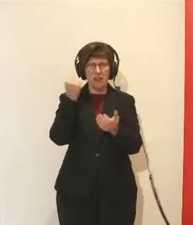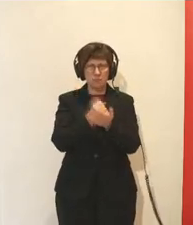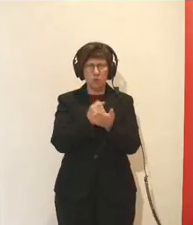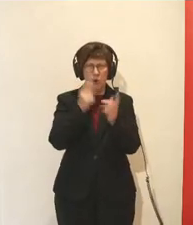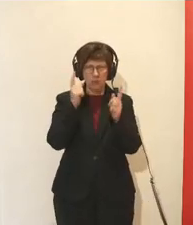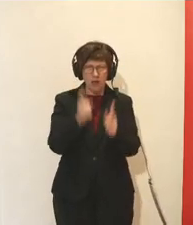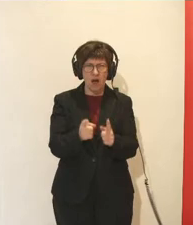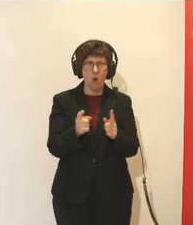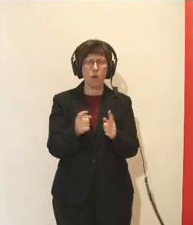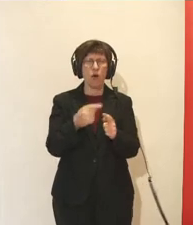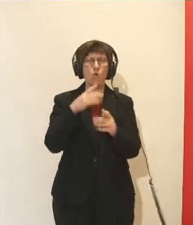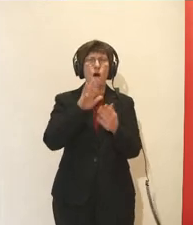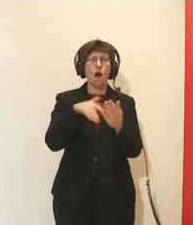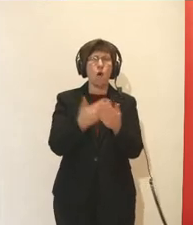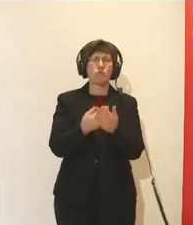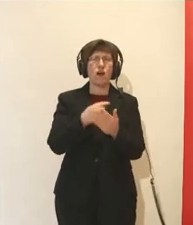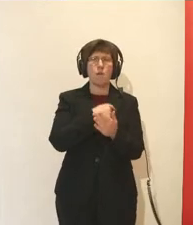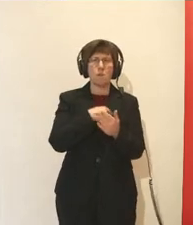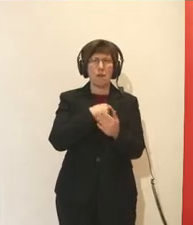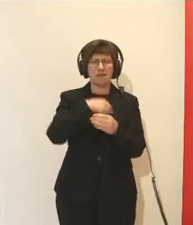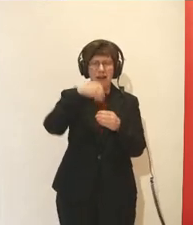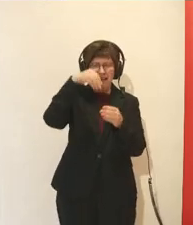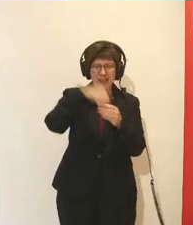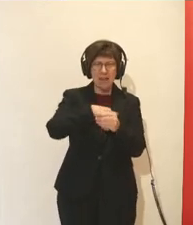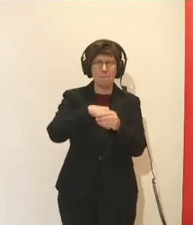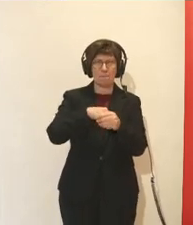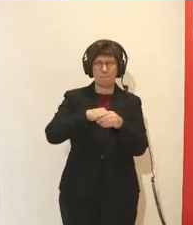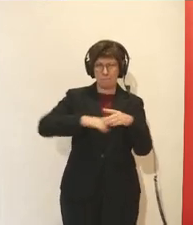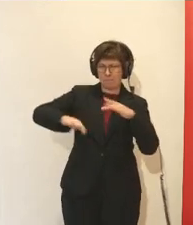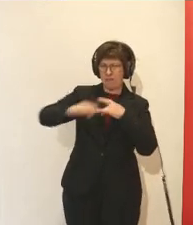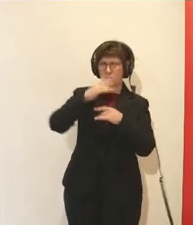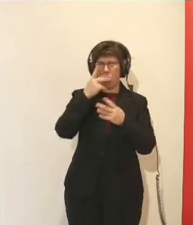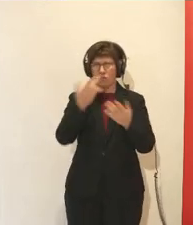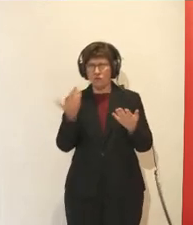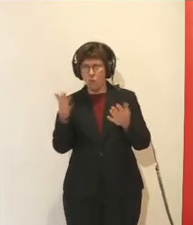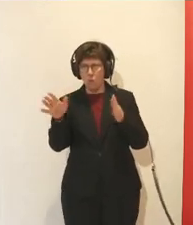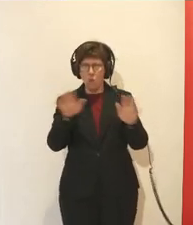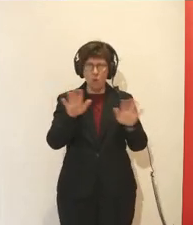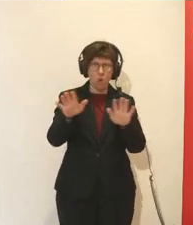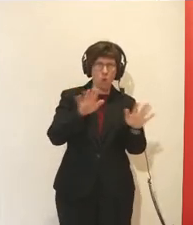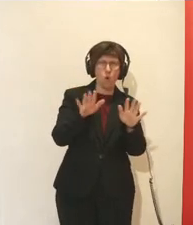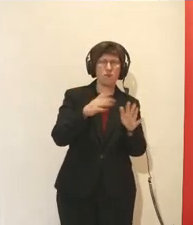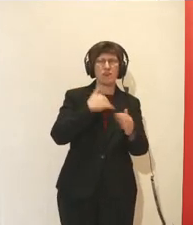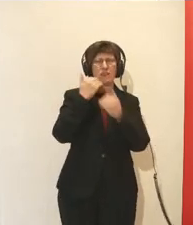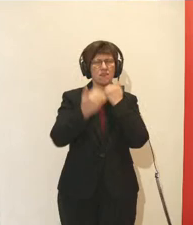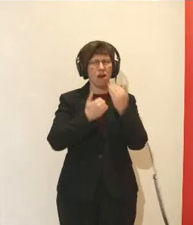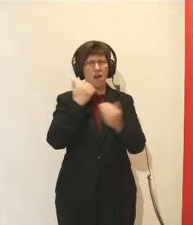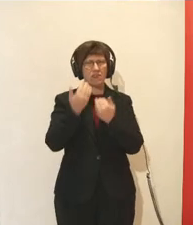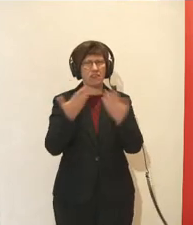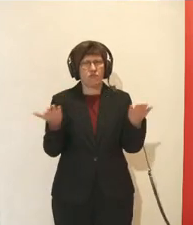aufgabe der parteien innerhalb der eigenen reihen zu schauen wo man solche tat zu begehen